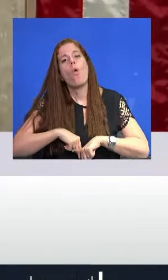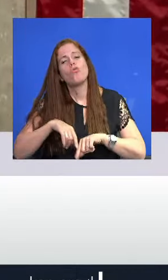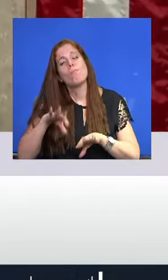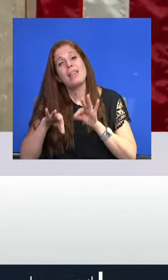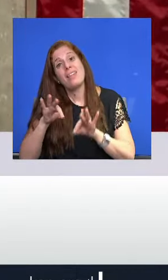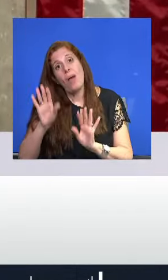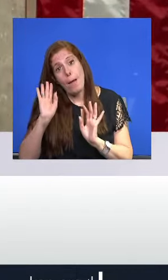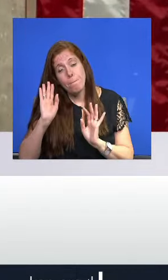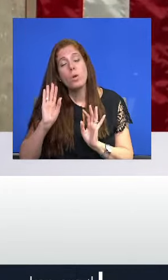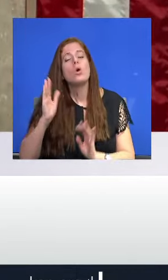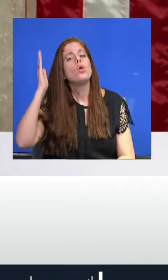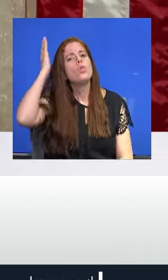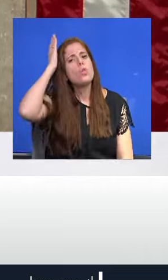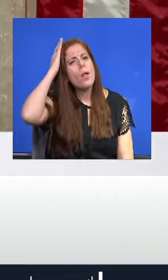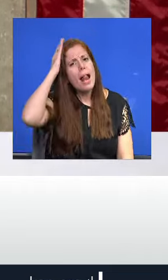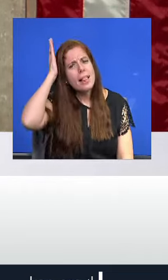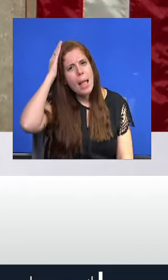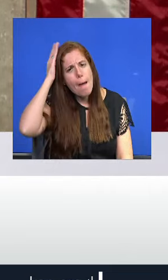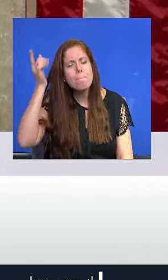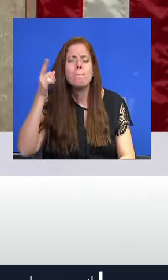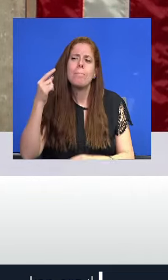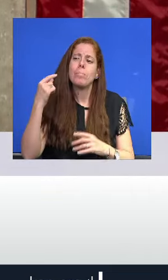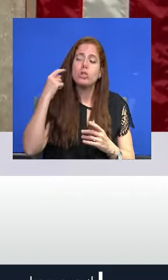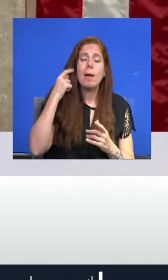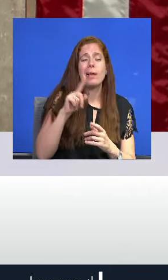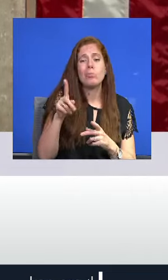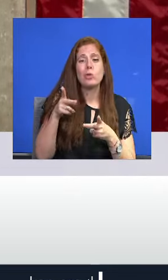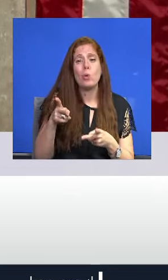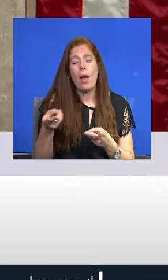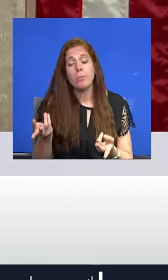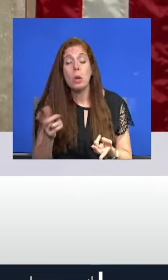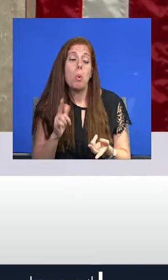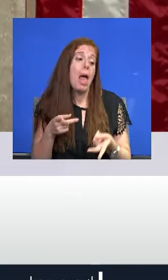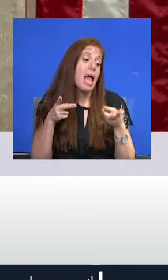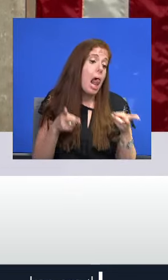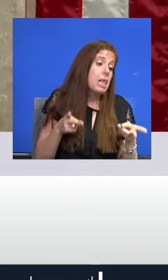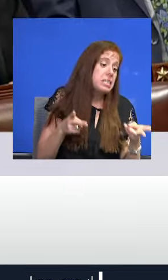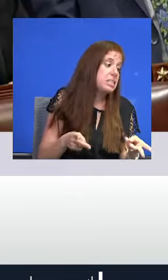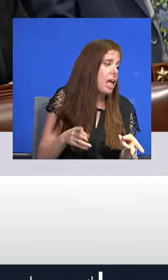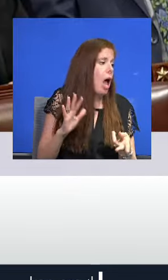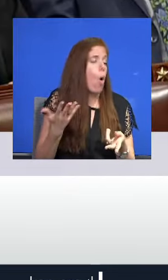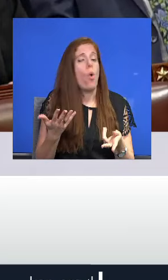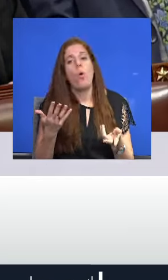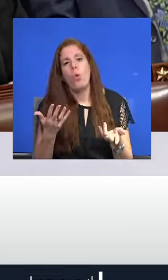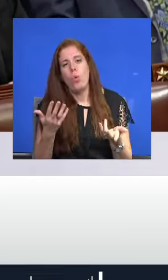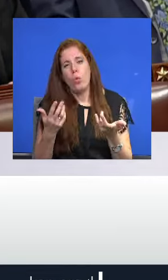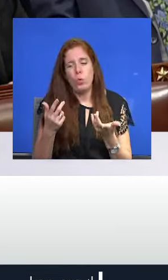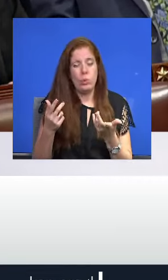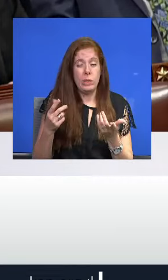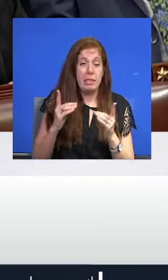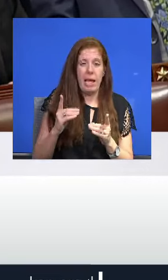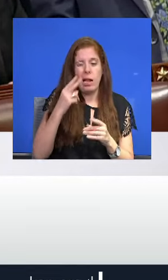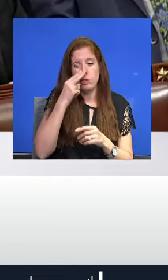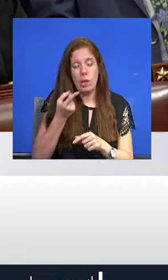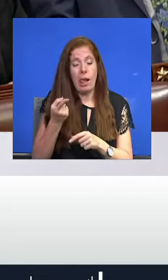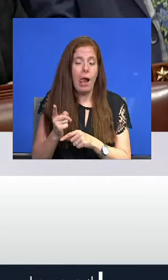דונלד טראמפ נשמע כמי שמשתעשע עם הרעיון, אולי כהלצה, אולי כאיזשהו ניסיון להטריל קצת את המערכת. אם הוא ירצה לעשות את זה,